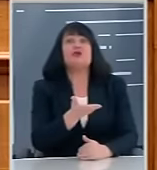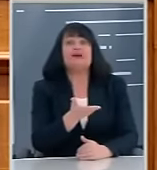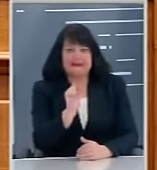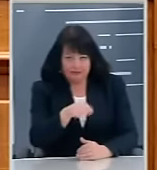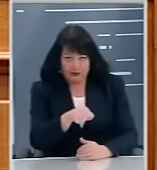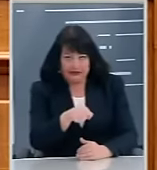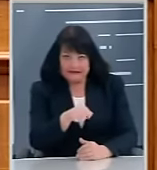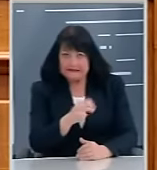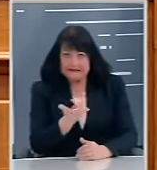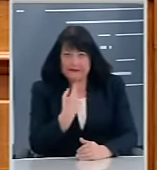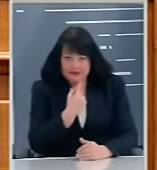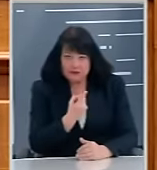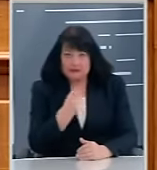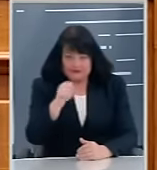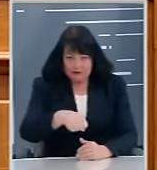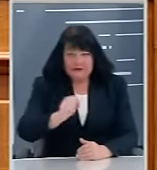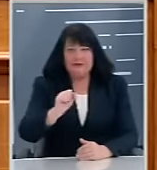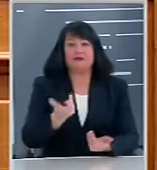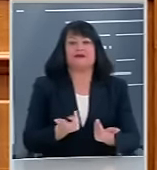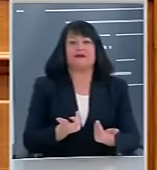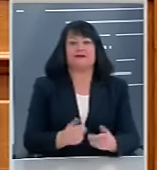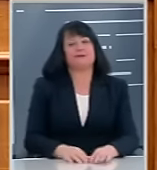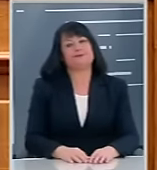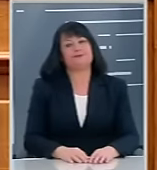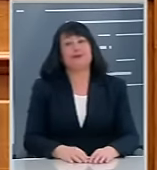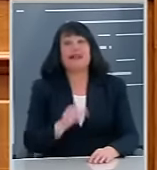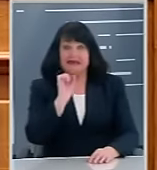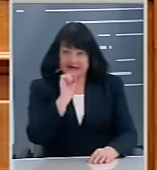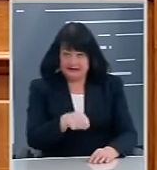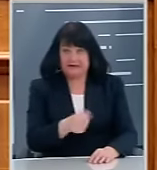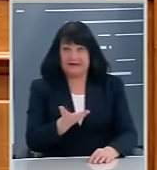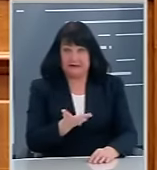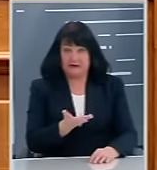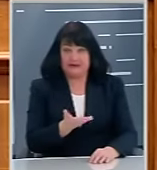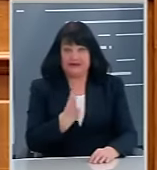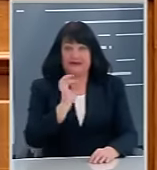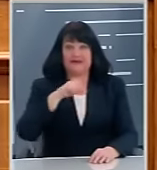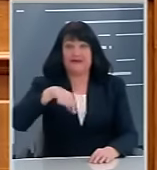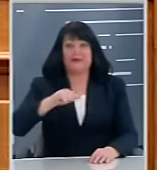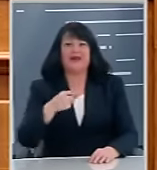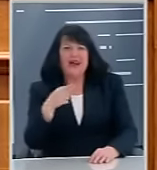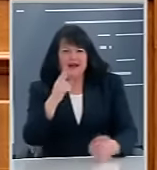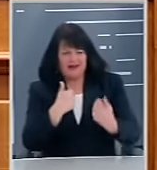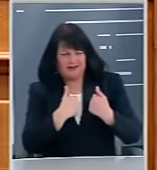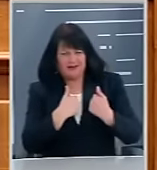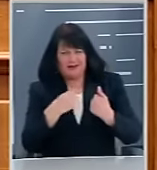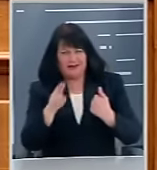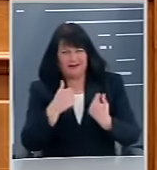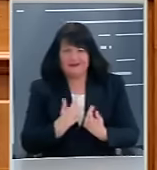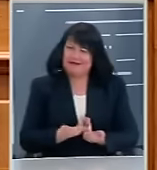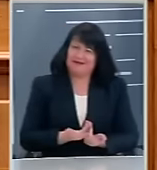Συμφωνείτε? Συμφωνείτε? Συμφωνείτε? Εμείς το αυξήσαμε. Θα σας θυμίσω